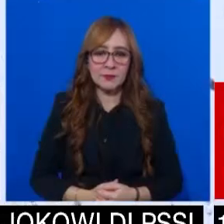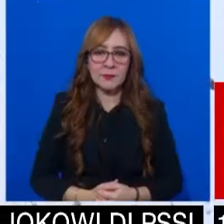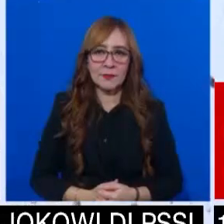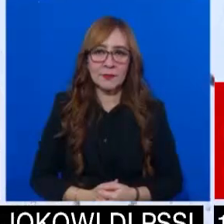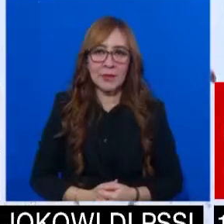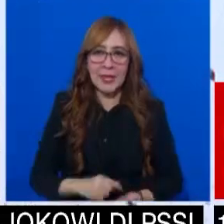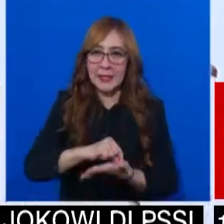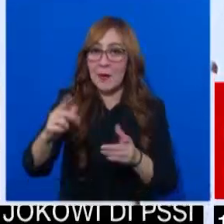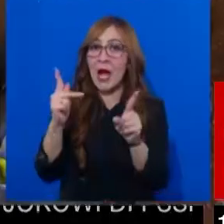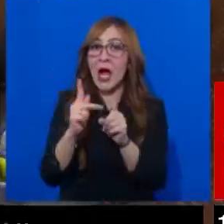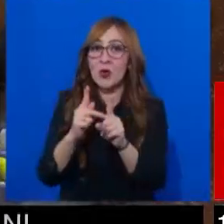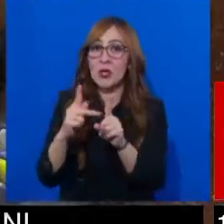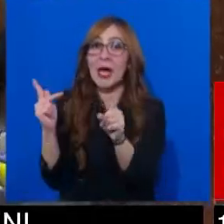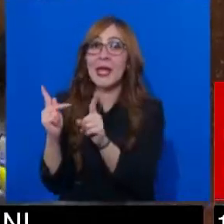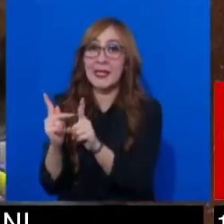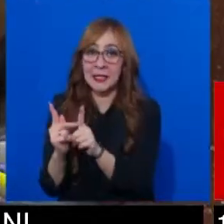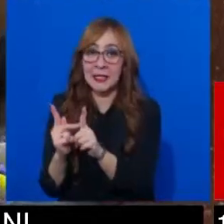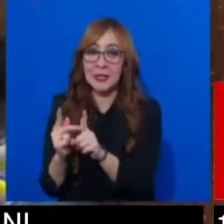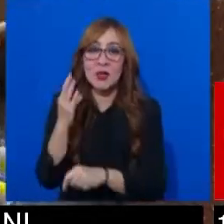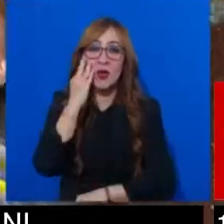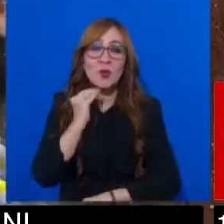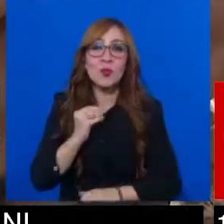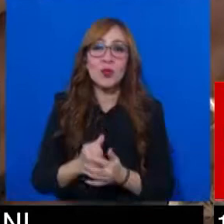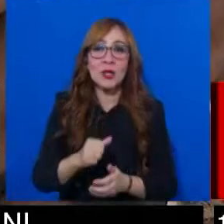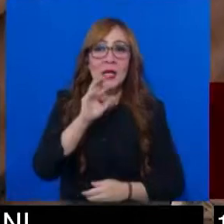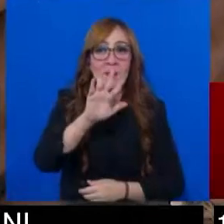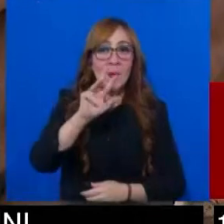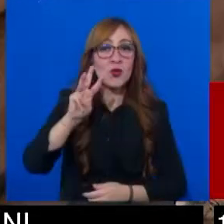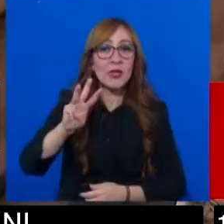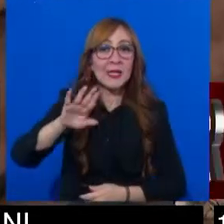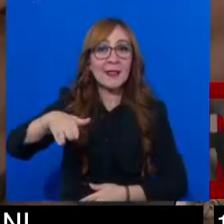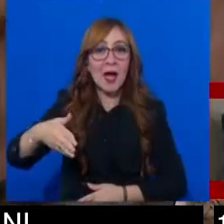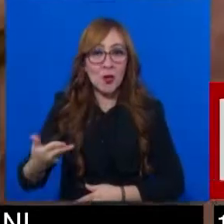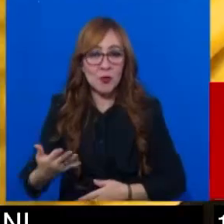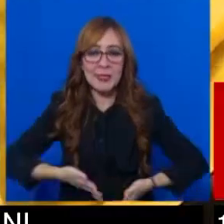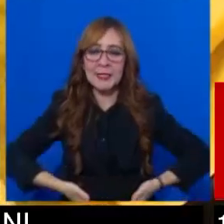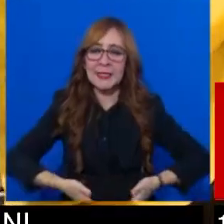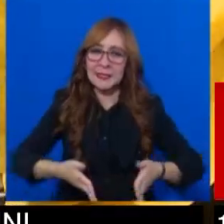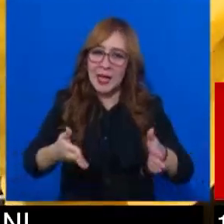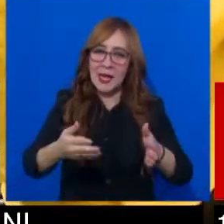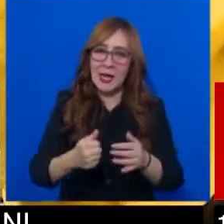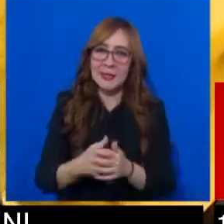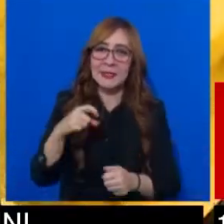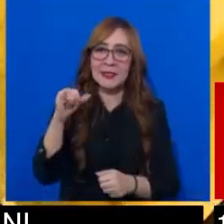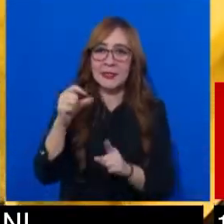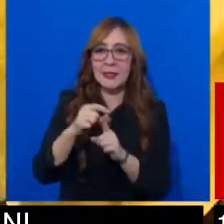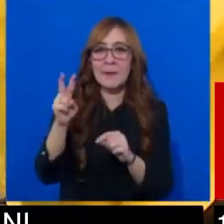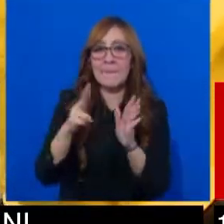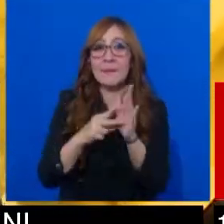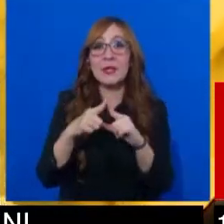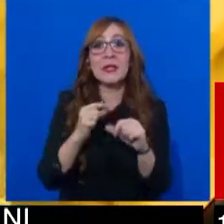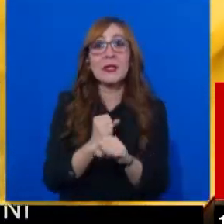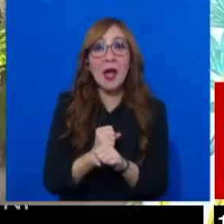Adalah Harun Haryadi, 50 tahun, warga RT 07 RW 01, Jalan Swadaya Raya Cipinang, Melayu, Jakarta Timur, yang